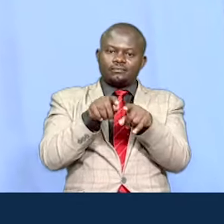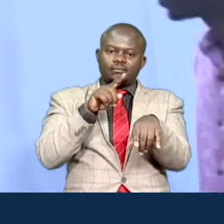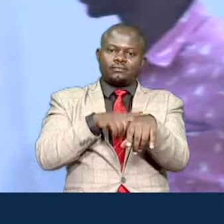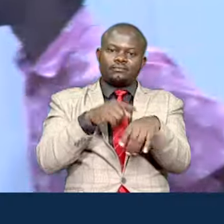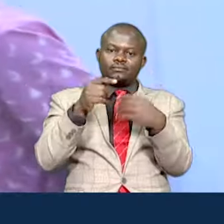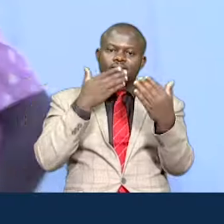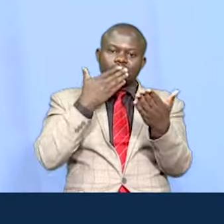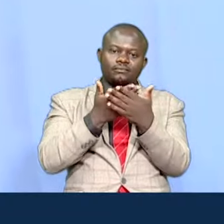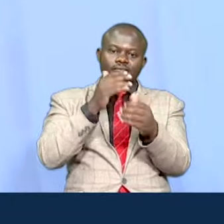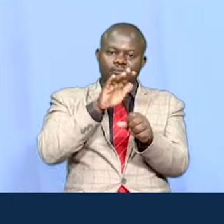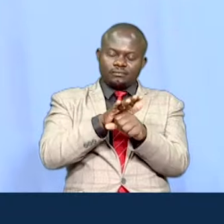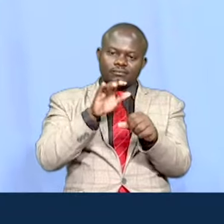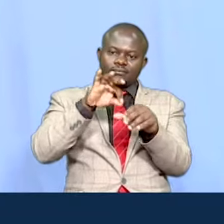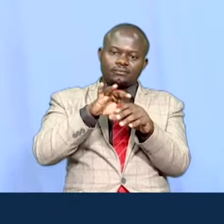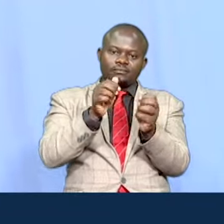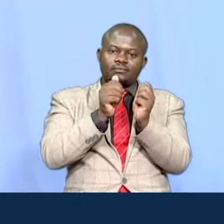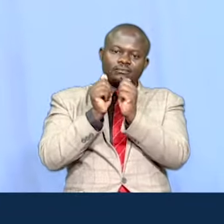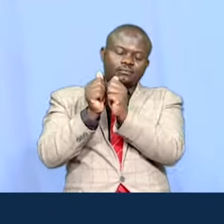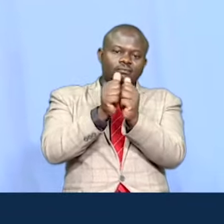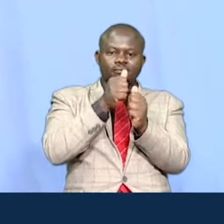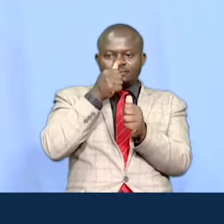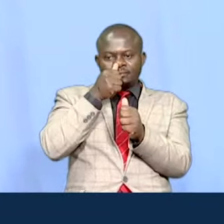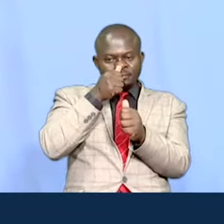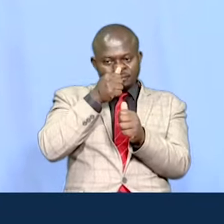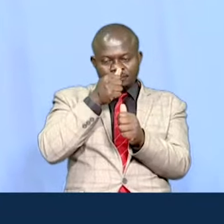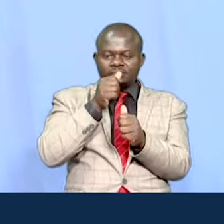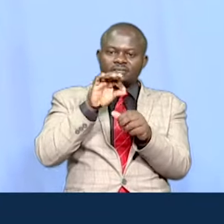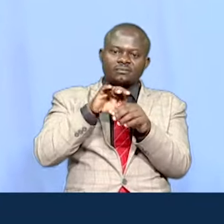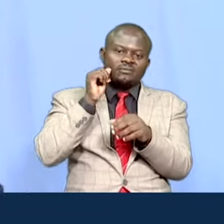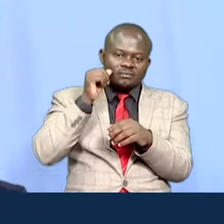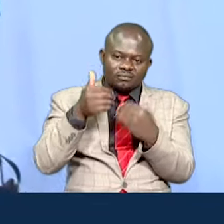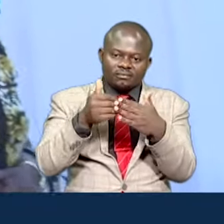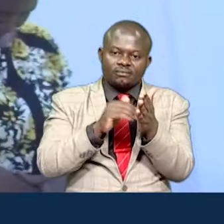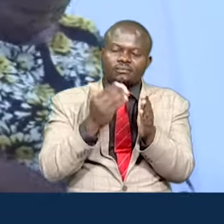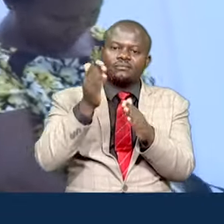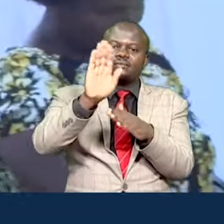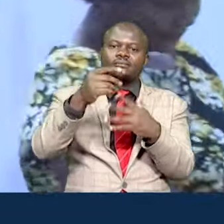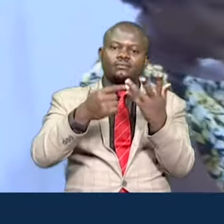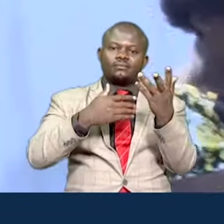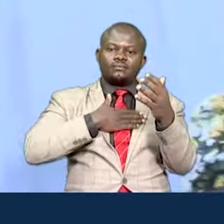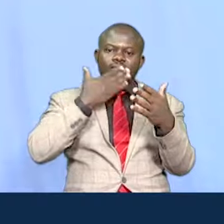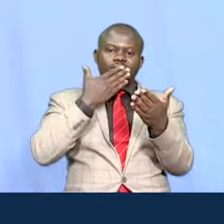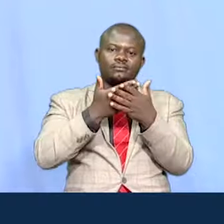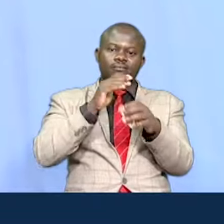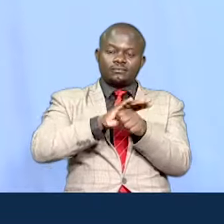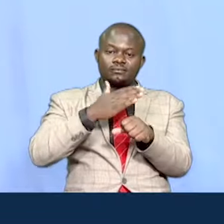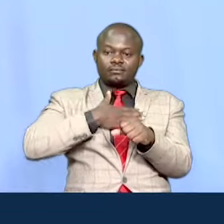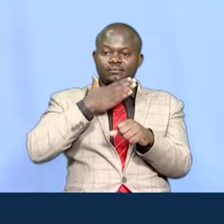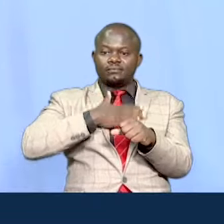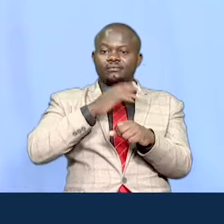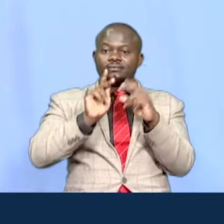byiza cyane gutorera hamwe utavuga ngo uzagenda utore ngo ejo ugaruke. Ni ibintu byiza cyane bishimishije kandi birihuta. Urabona ko abantu